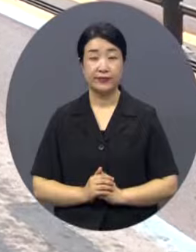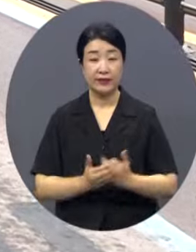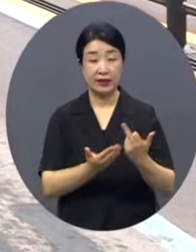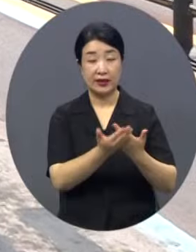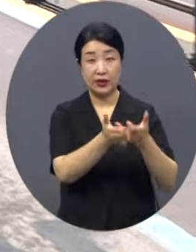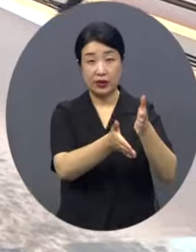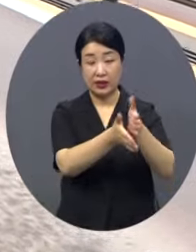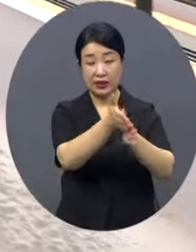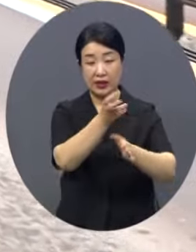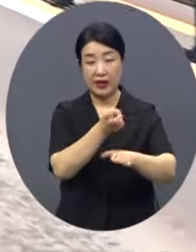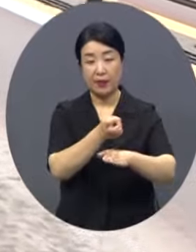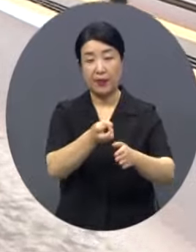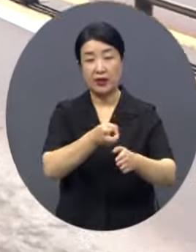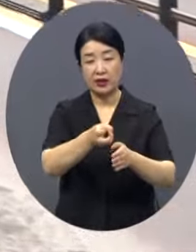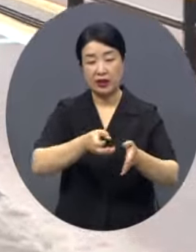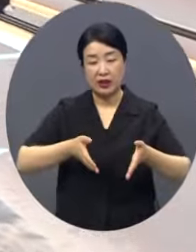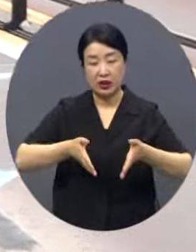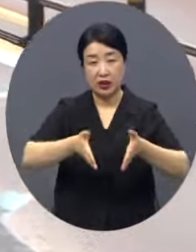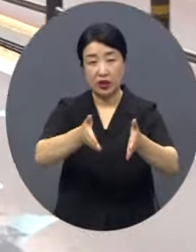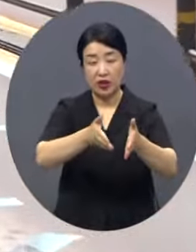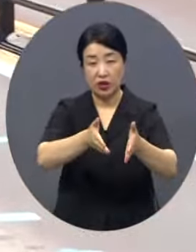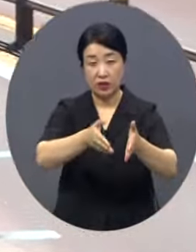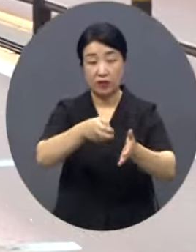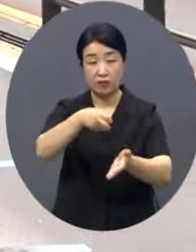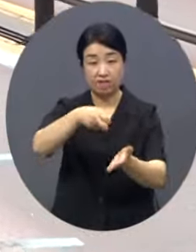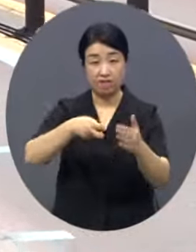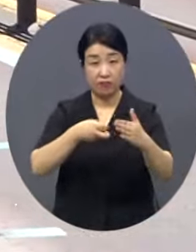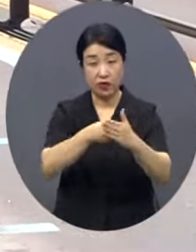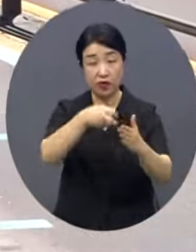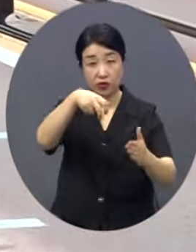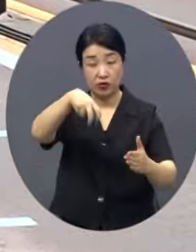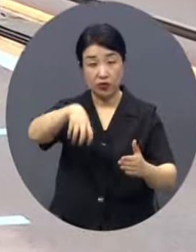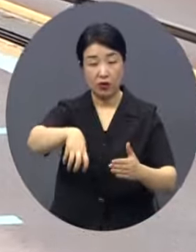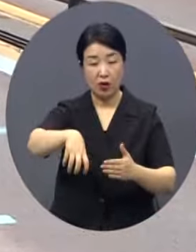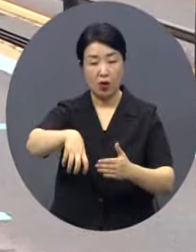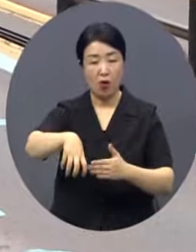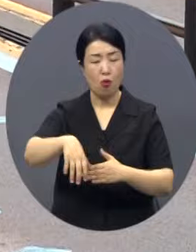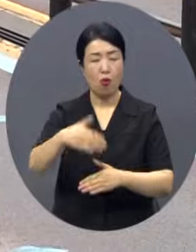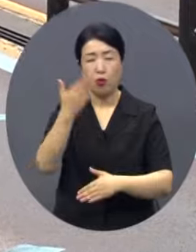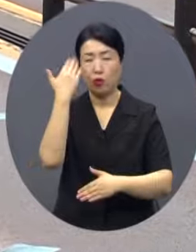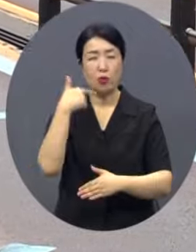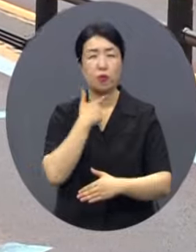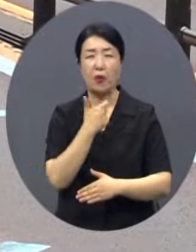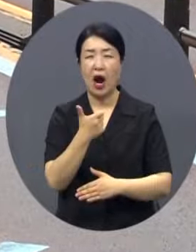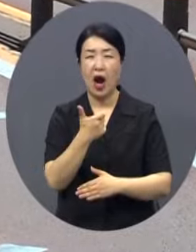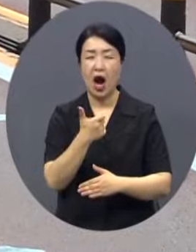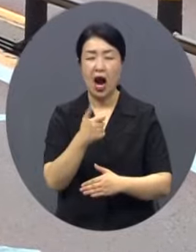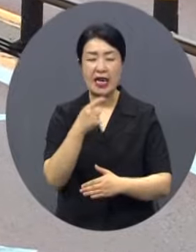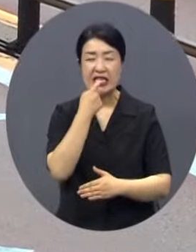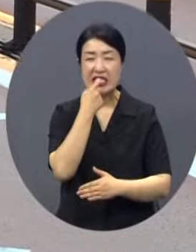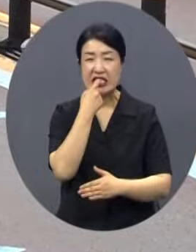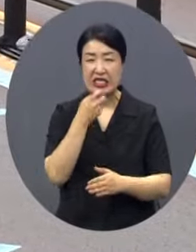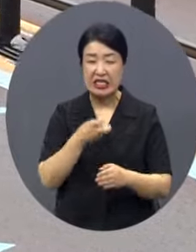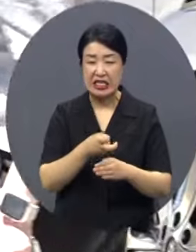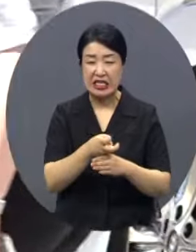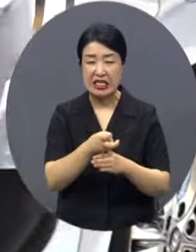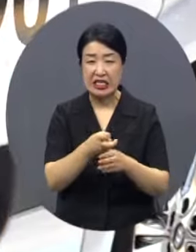제주 시내 버스 전용 차로에 설치된 정류장. 그동안 볼수 없었던 하얀색 12인승 버스가